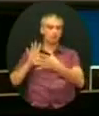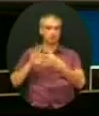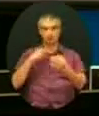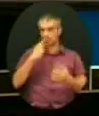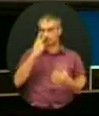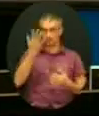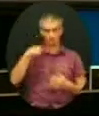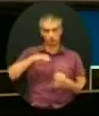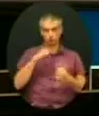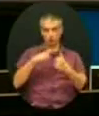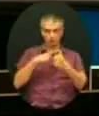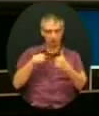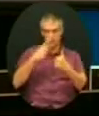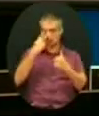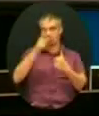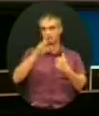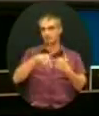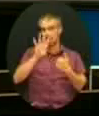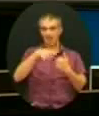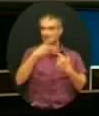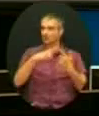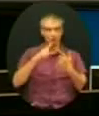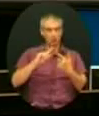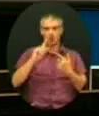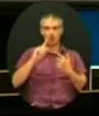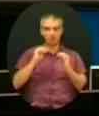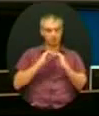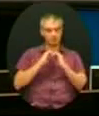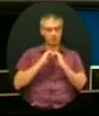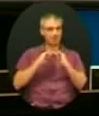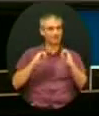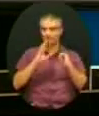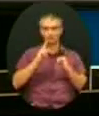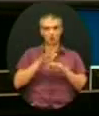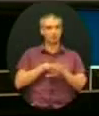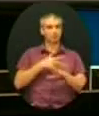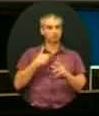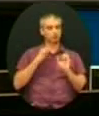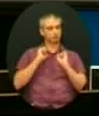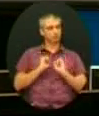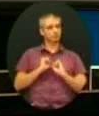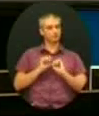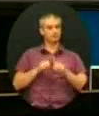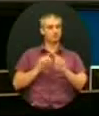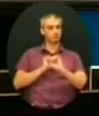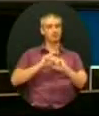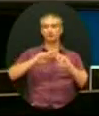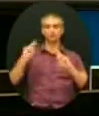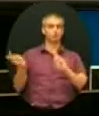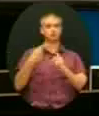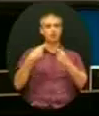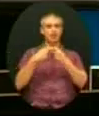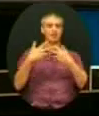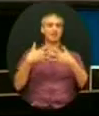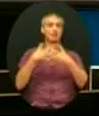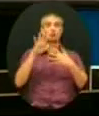את זה בסקוטלנד, אנחנו רואים את זה בקטלוניה, הם לא היו נפחדים אילו הם לא היו מרגישים את המתחייה המשותפת הזאת של האיחוד